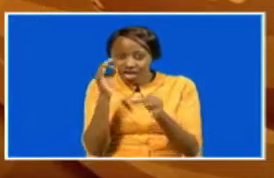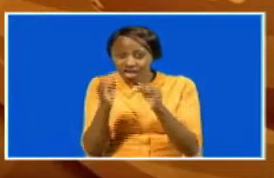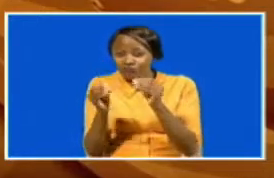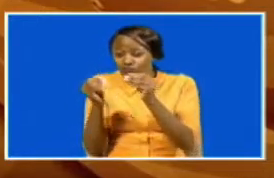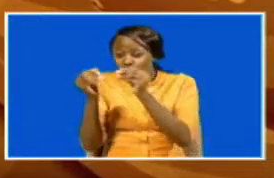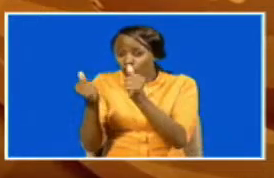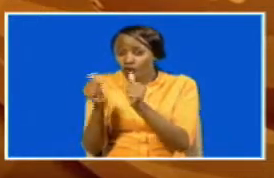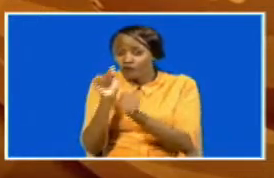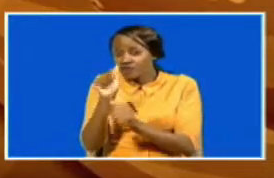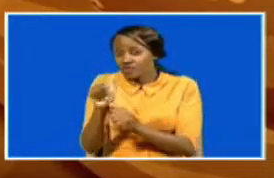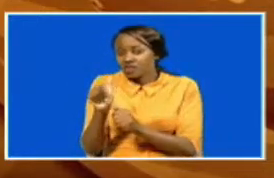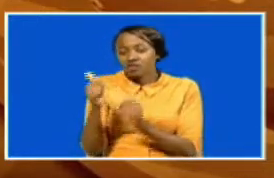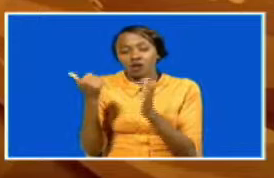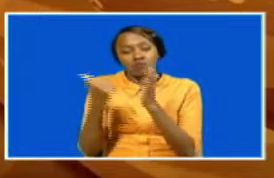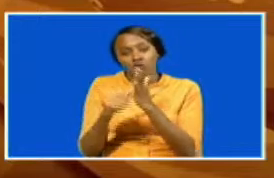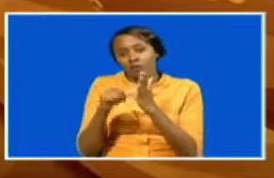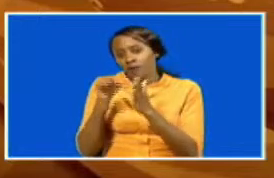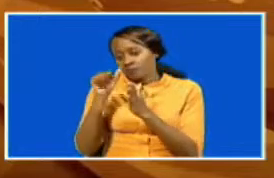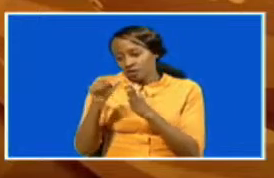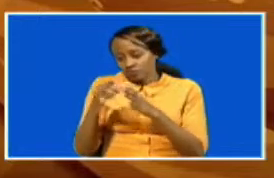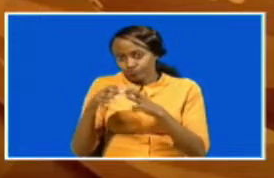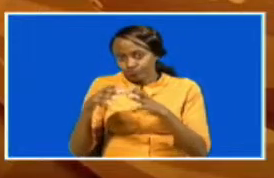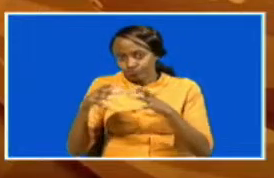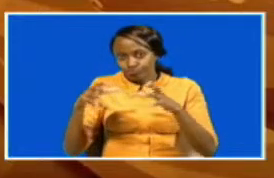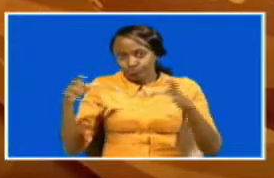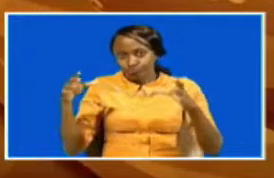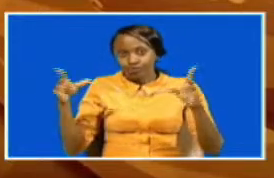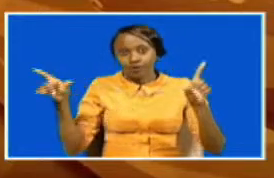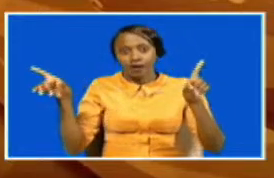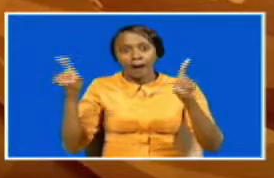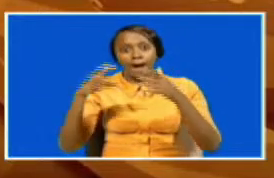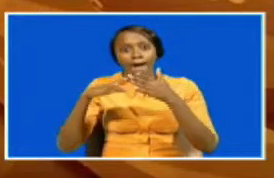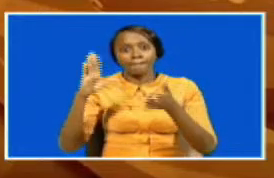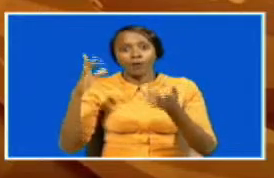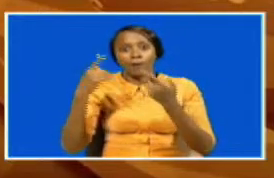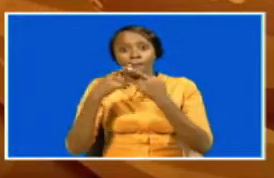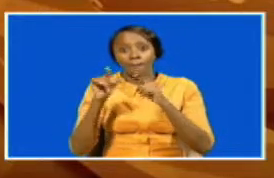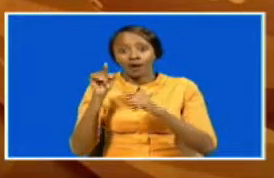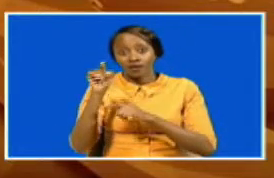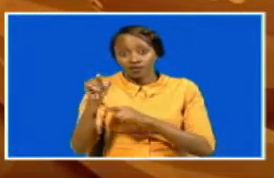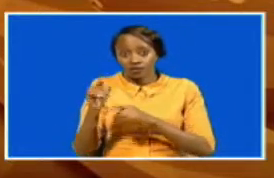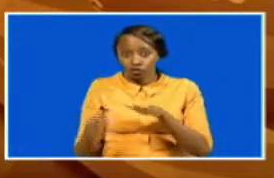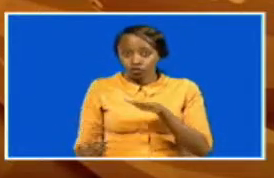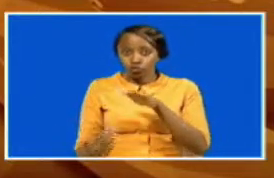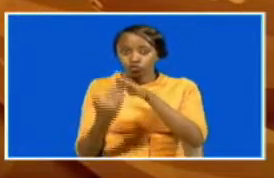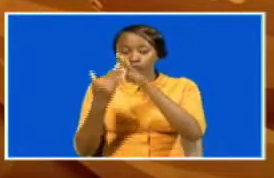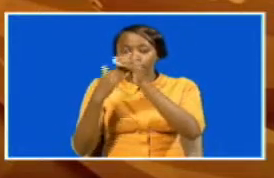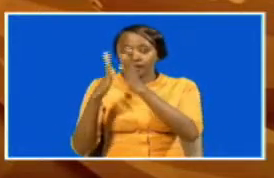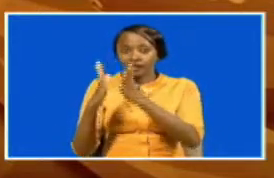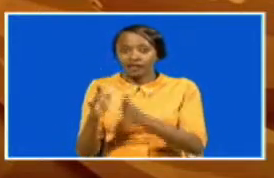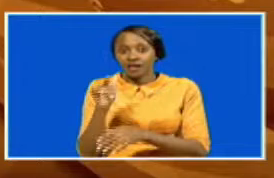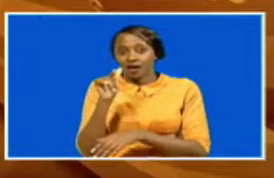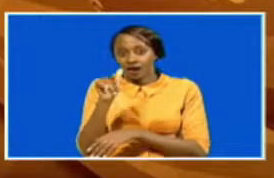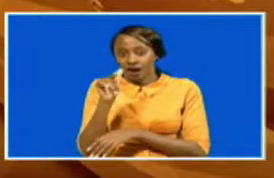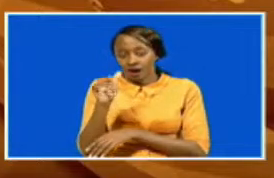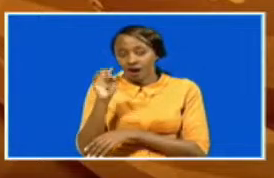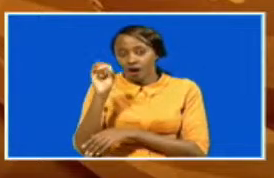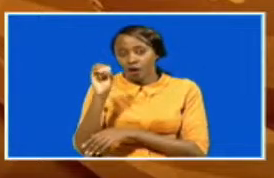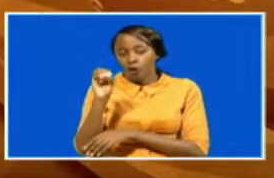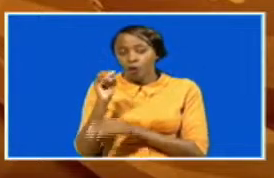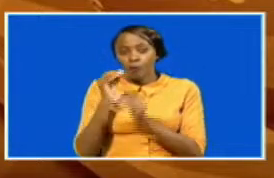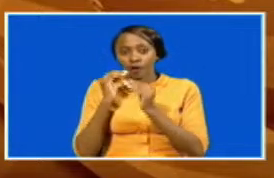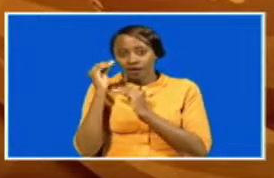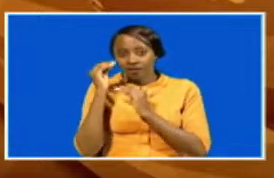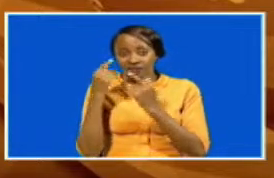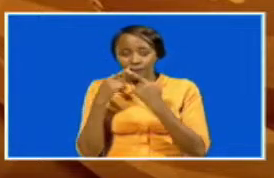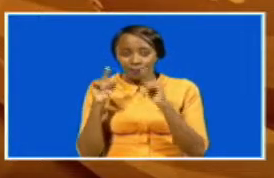hazitasuluhishwa basi mianya hiyo itapanuka zaidi. Naibu kinara wa chama hicho Wycliffe Oparanya aidha amesema mageuzi ya uongozi